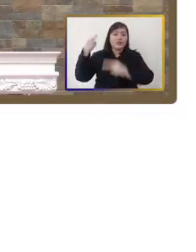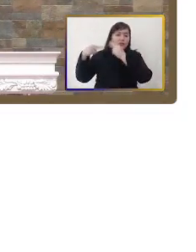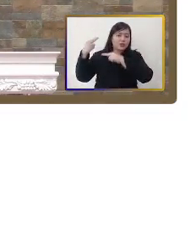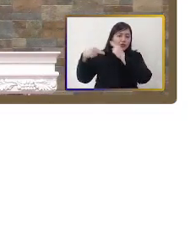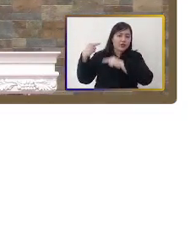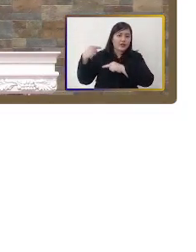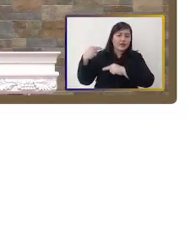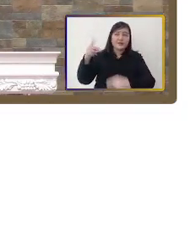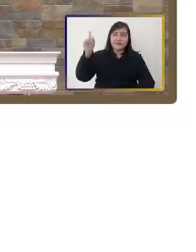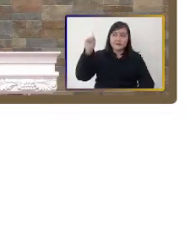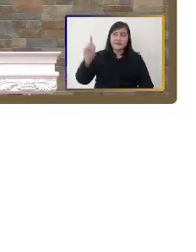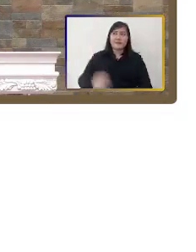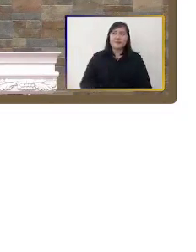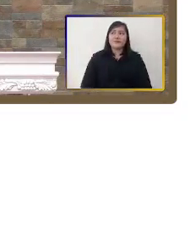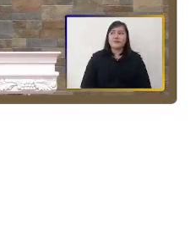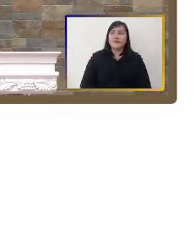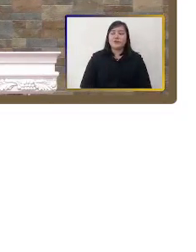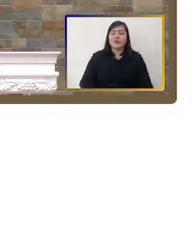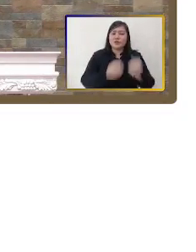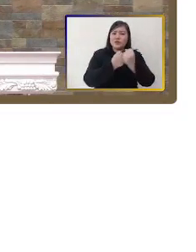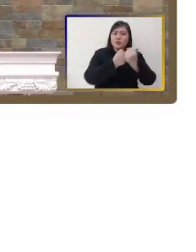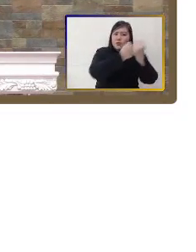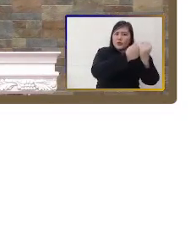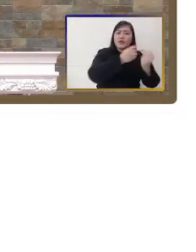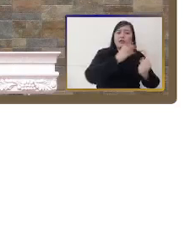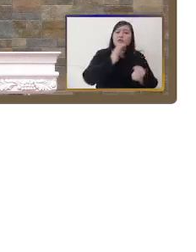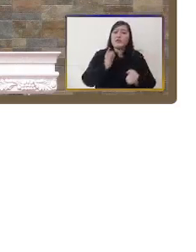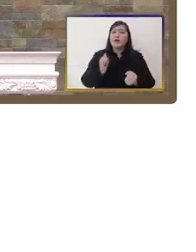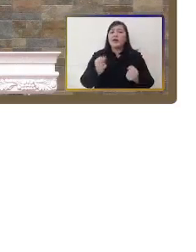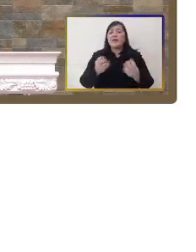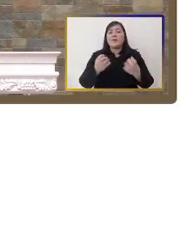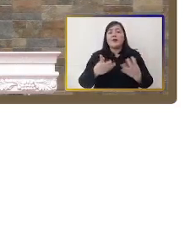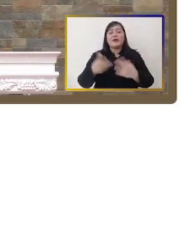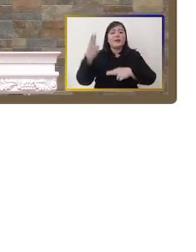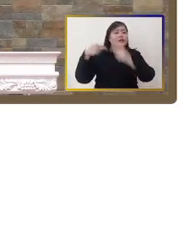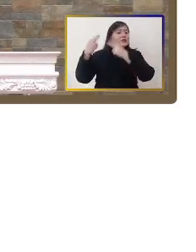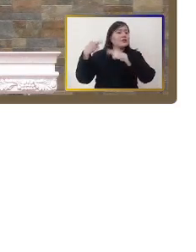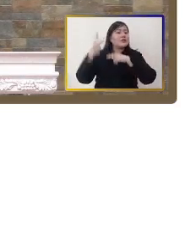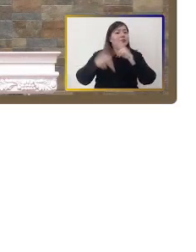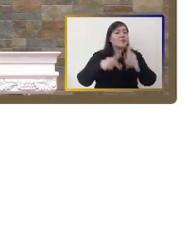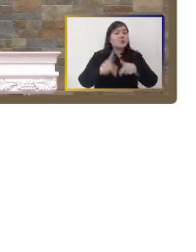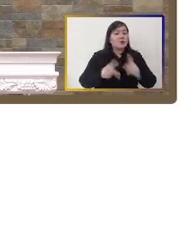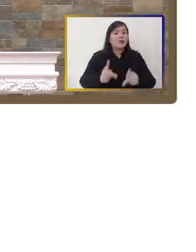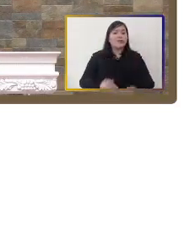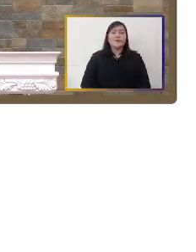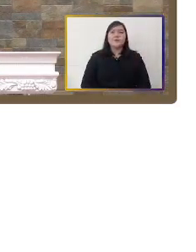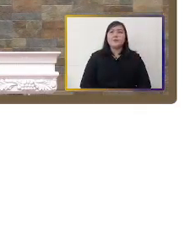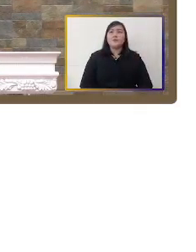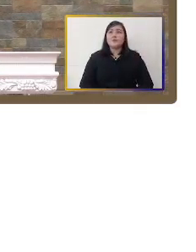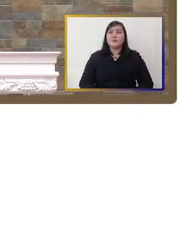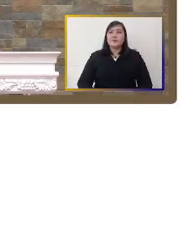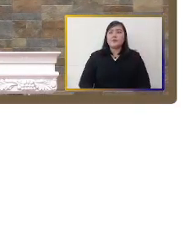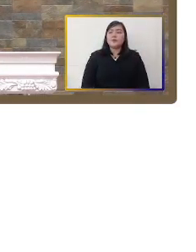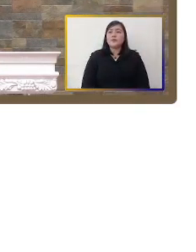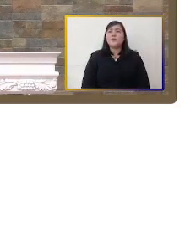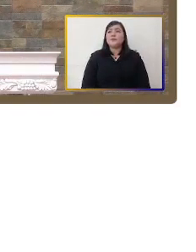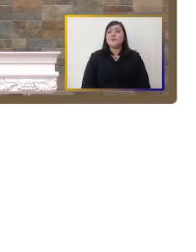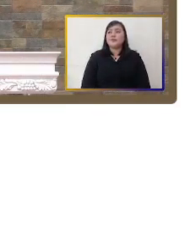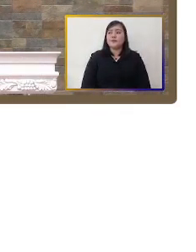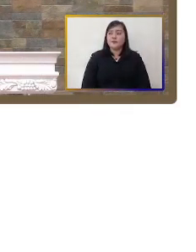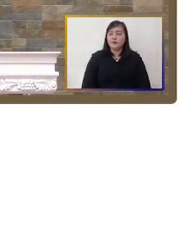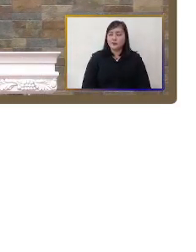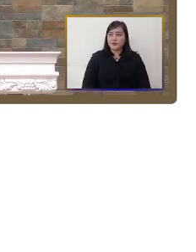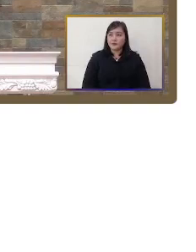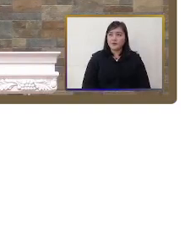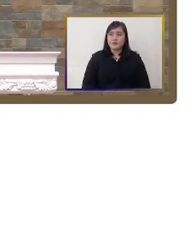outline supported by so many historians. Hindi ko na po sila isa-isahin sa inyo dahil marami po yan. Yung mga binanggit